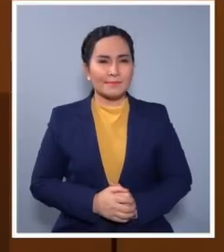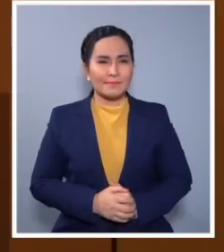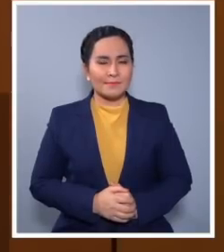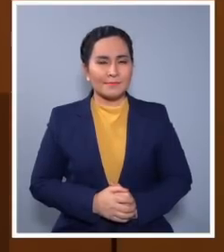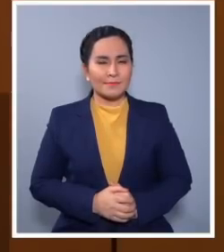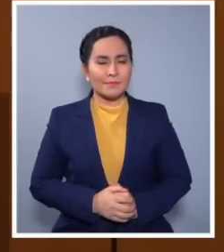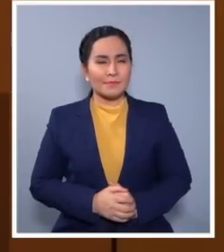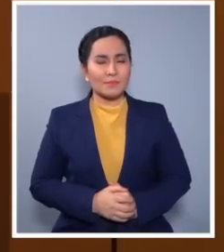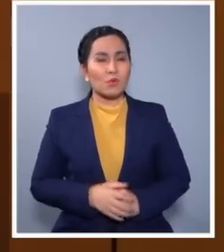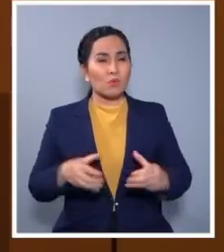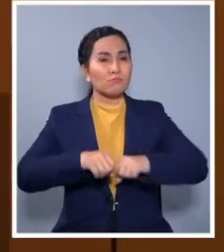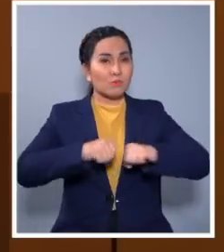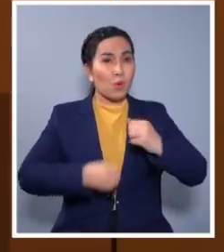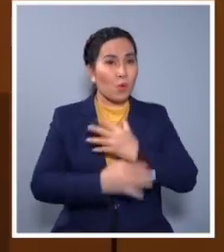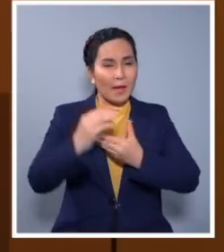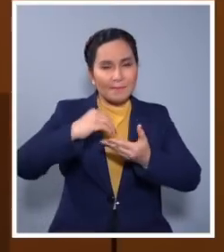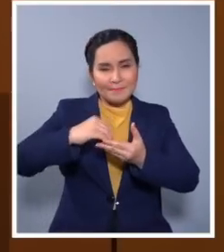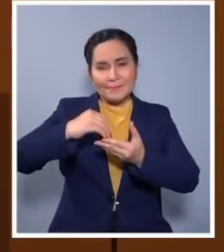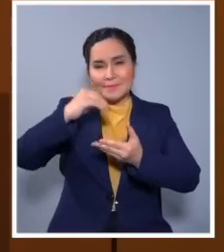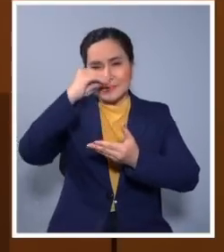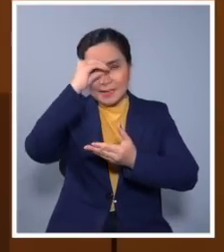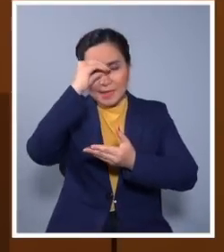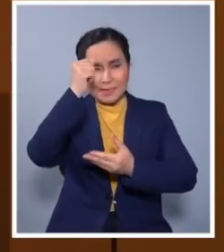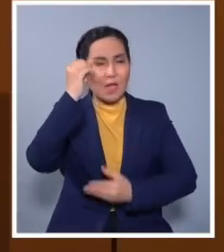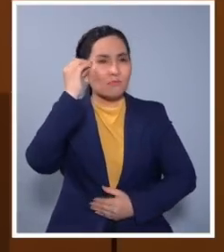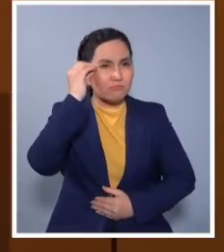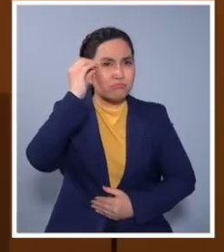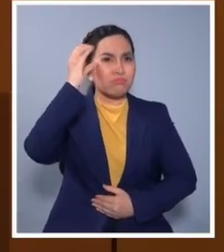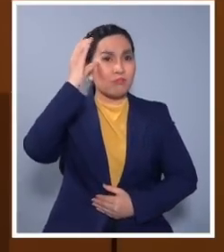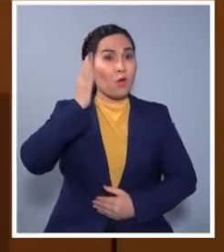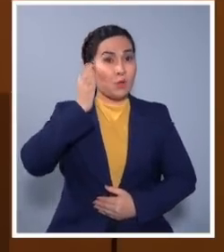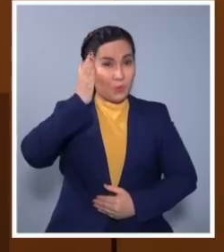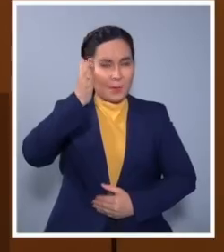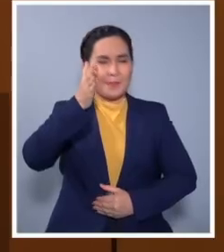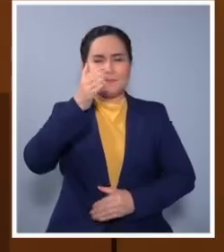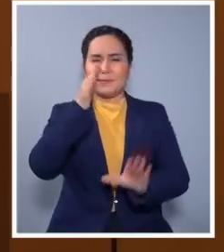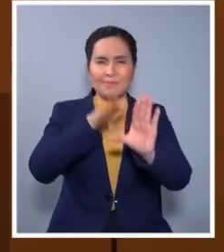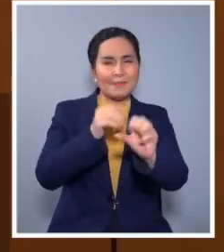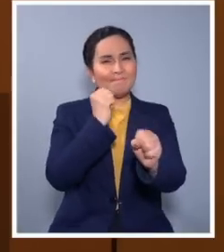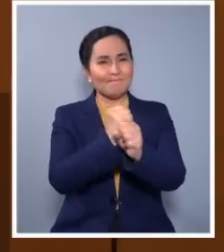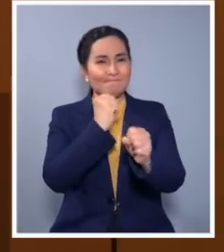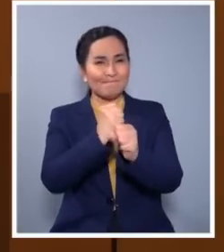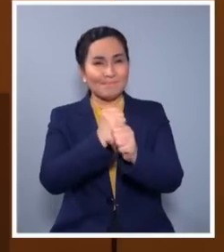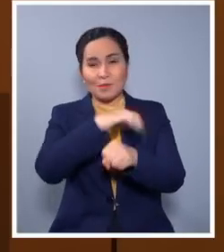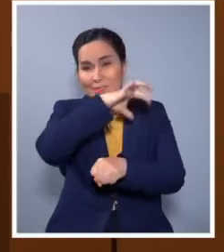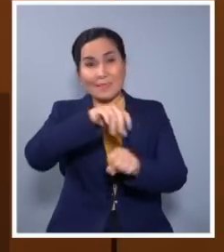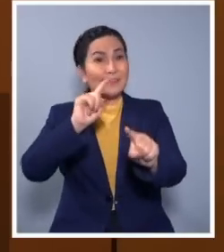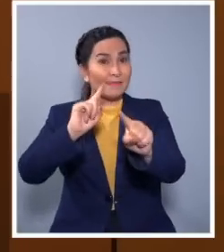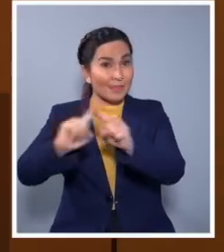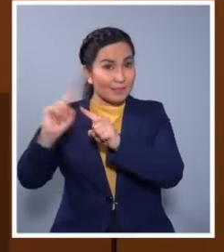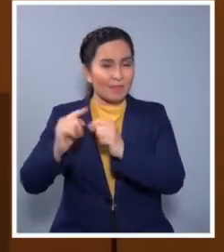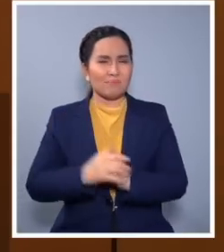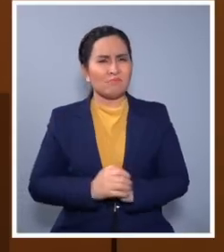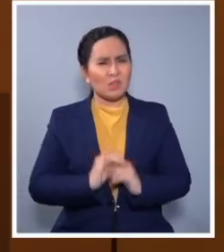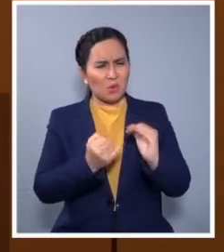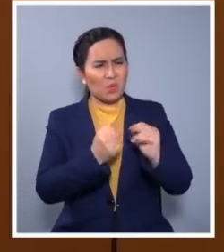การศึกษาที่ดีขึ้นมีโอกาสที่จะได้ออกไปทำงานข้างนอกพื้นที่